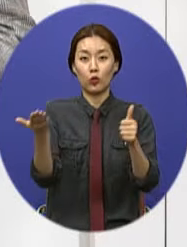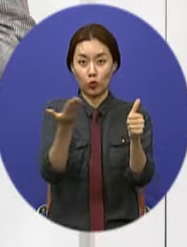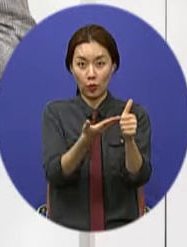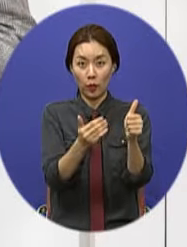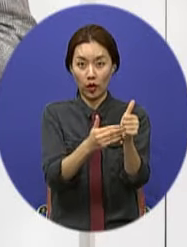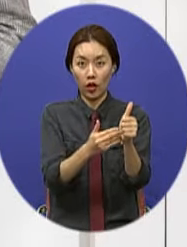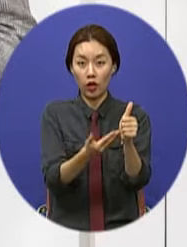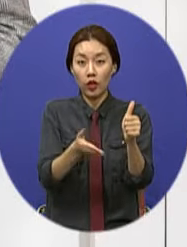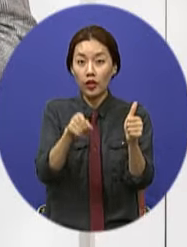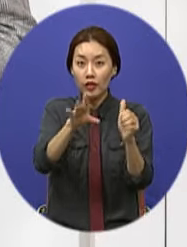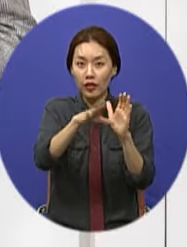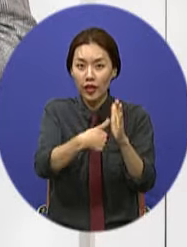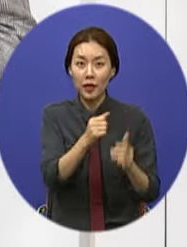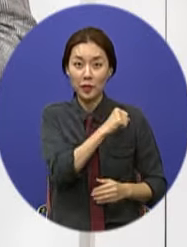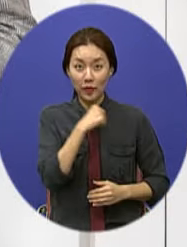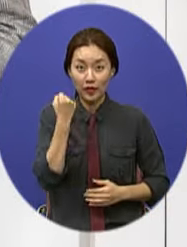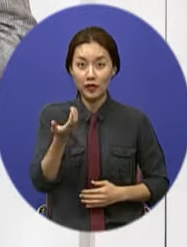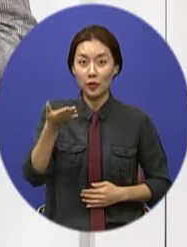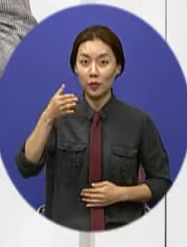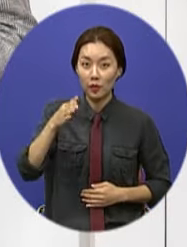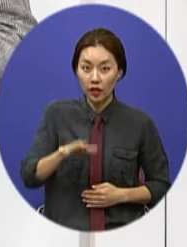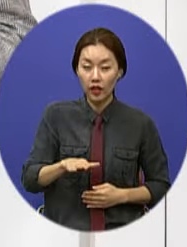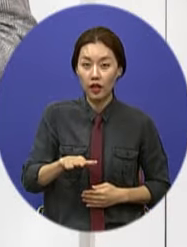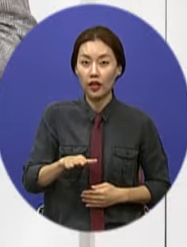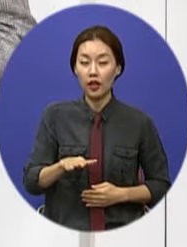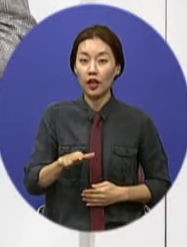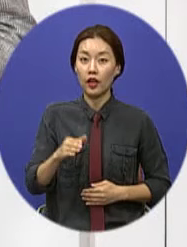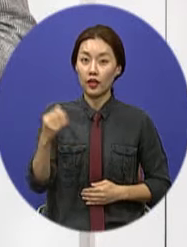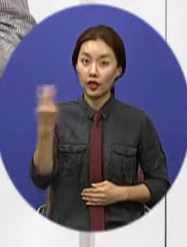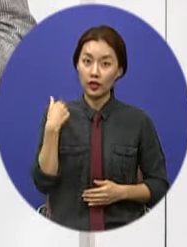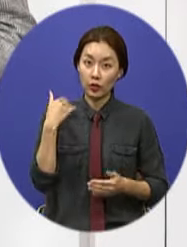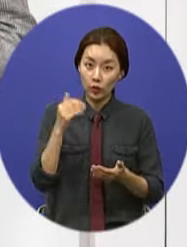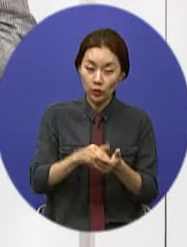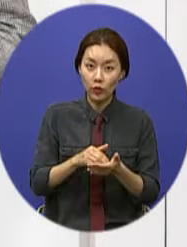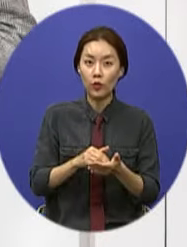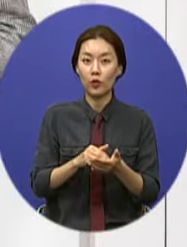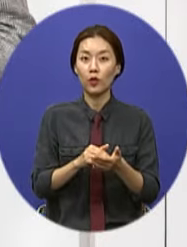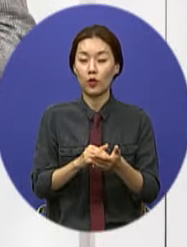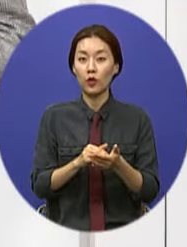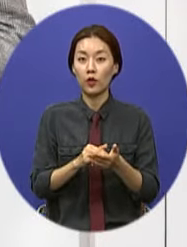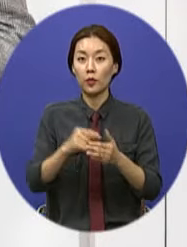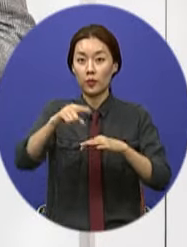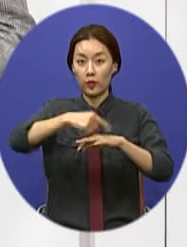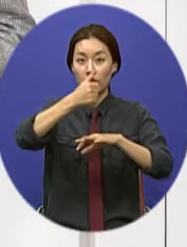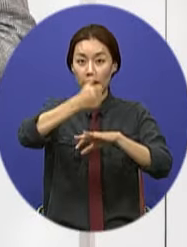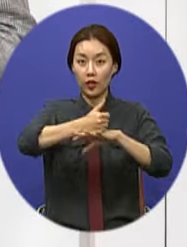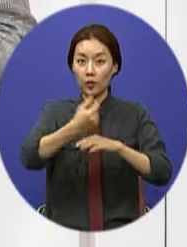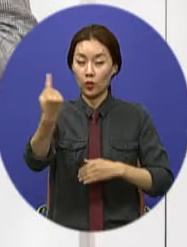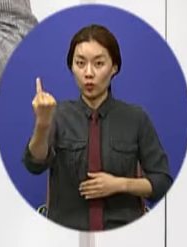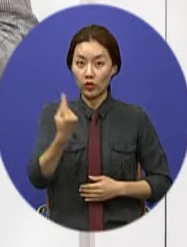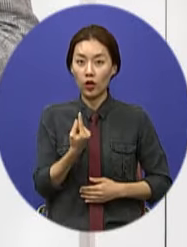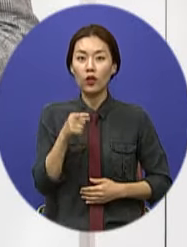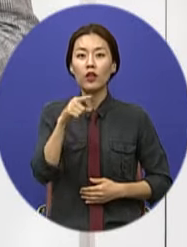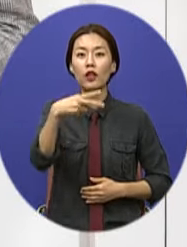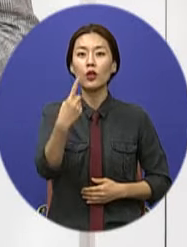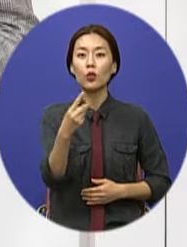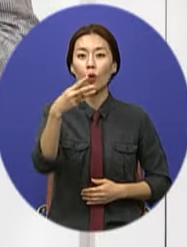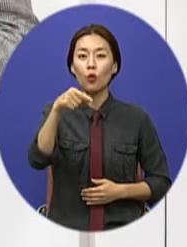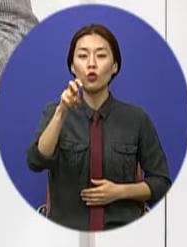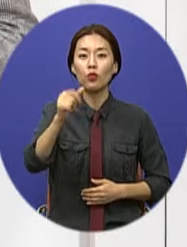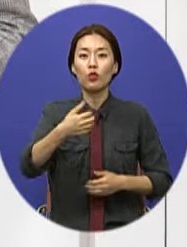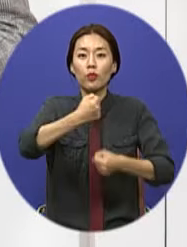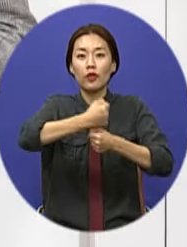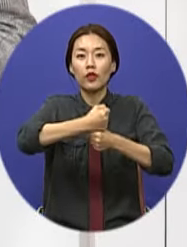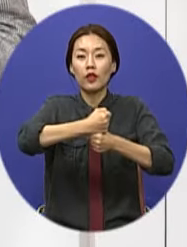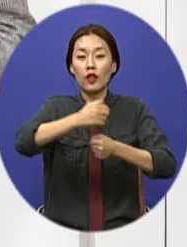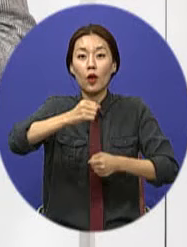맛이 있었는데, 네. 예, 도로 이제 그 임금이 와서 그 도루묵 반찬을 해오라 그래서